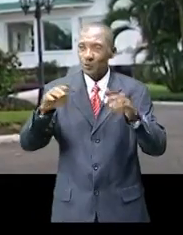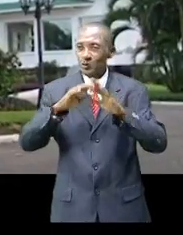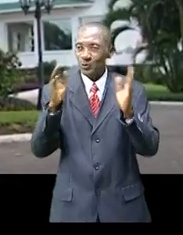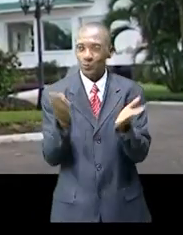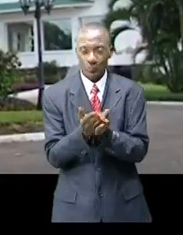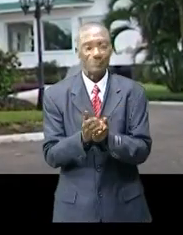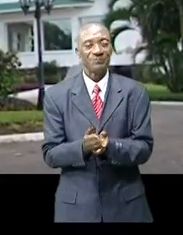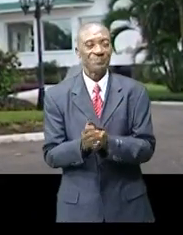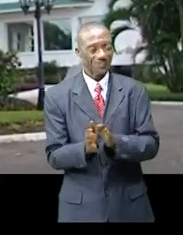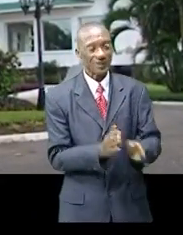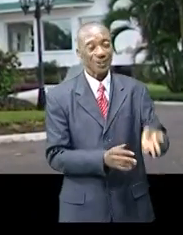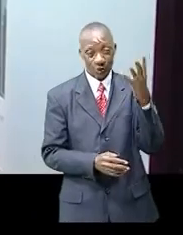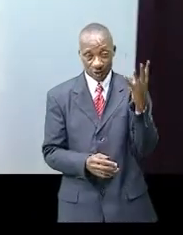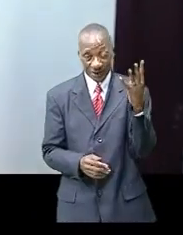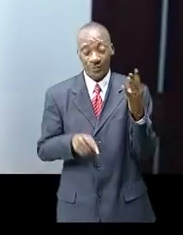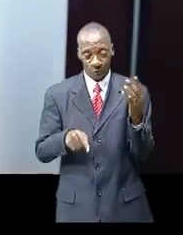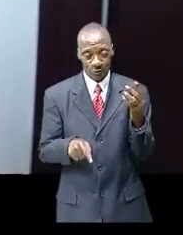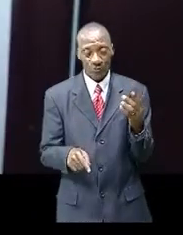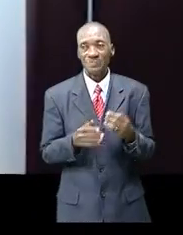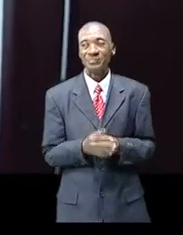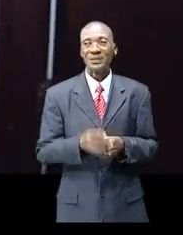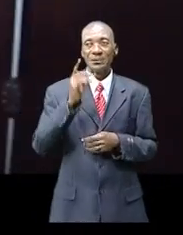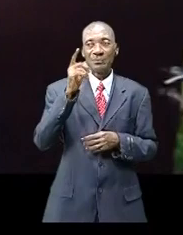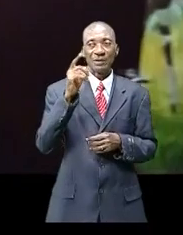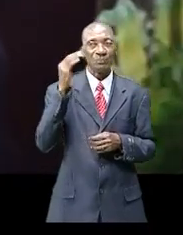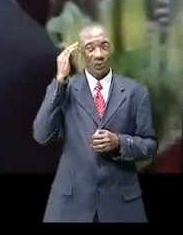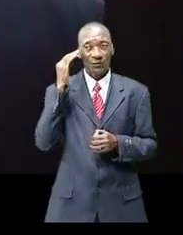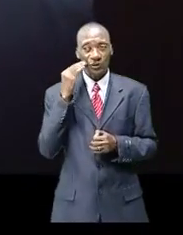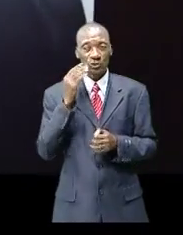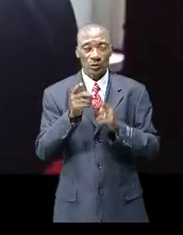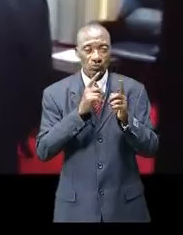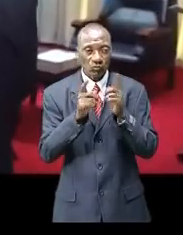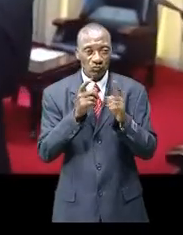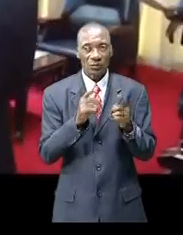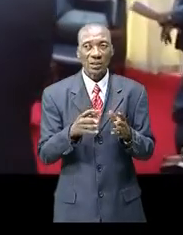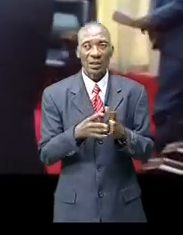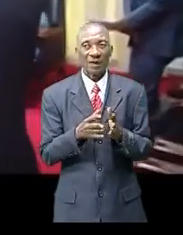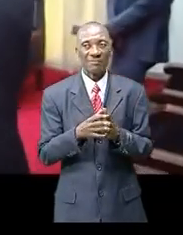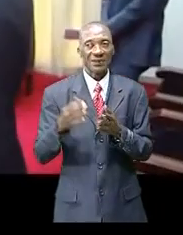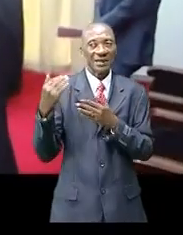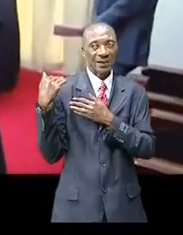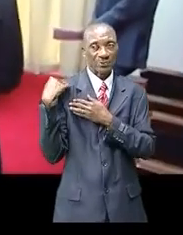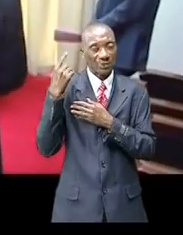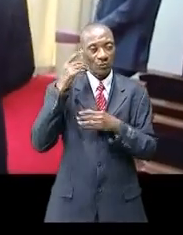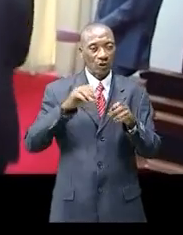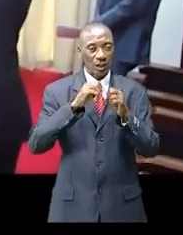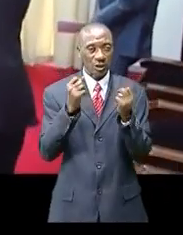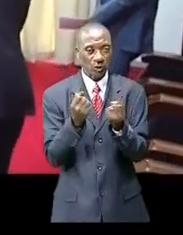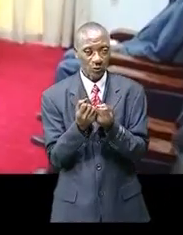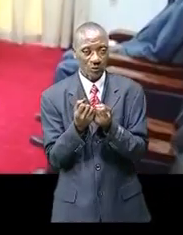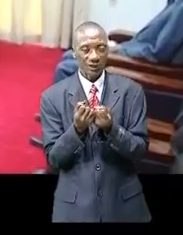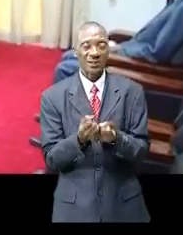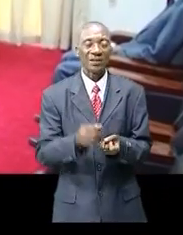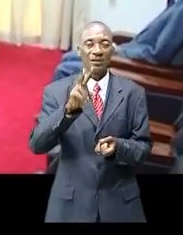ce jeudi 14 janvier 2021, le Premier ministre a échangé avec le responsable de la société SMT